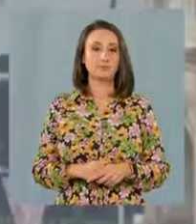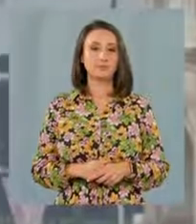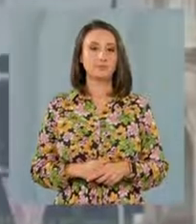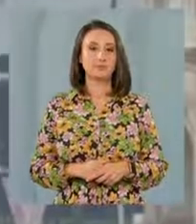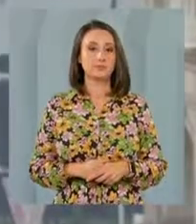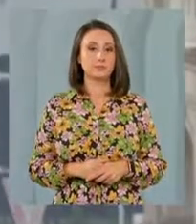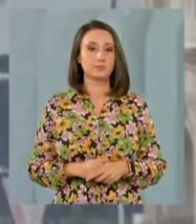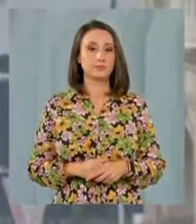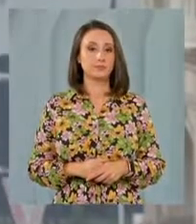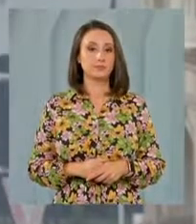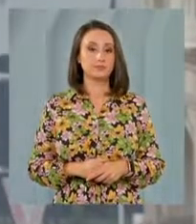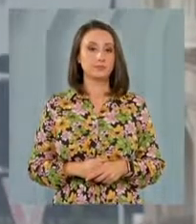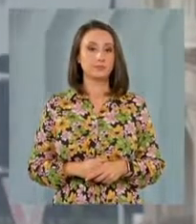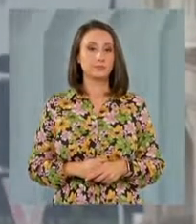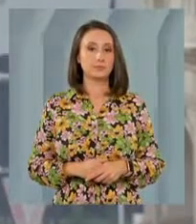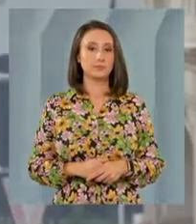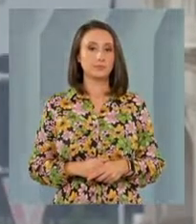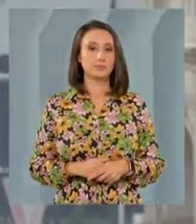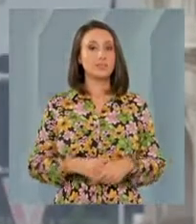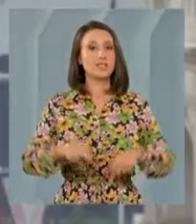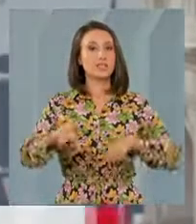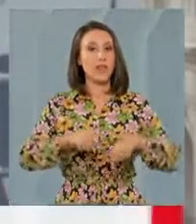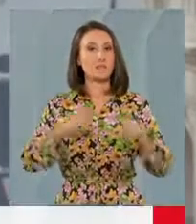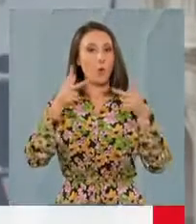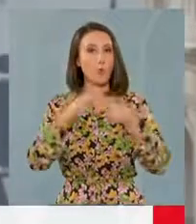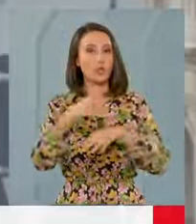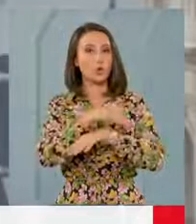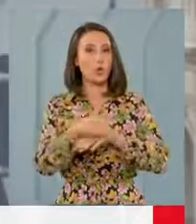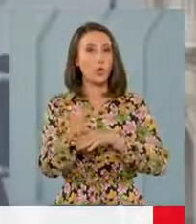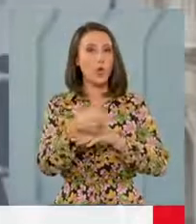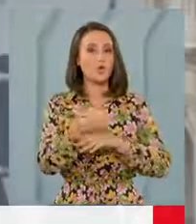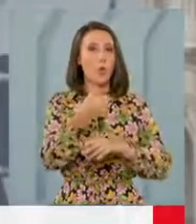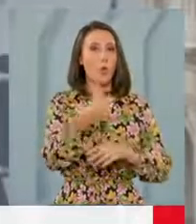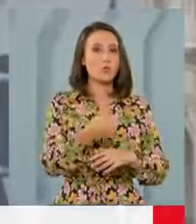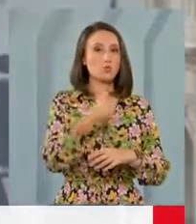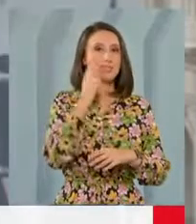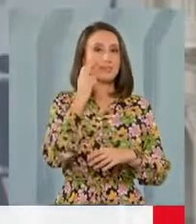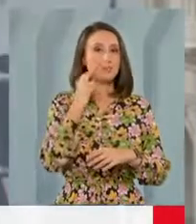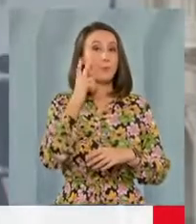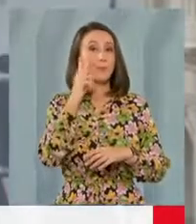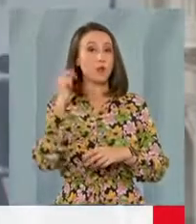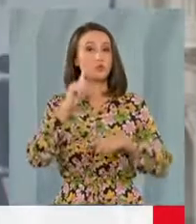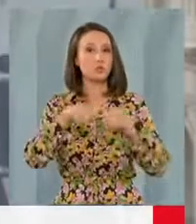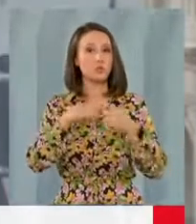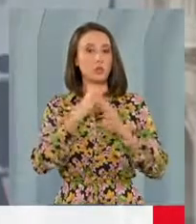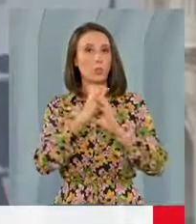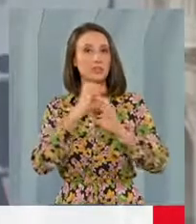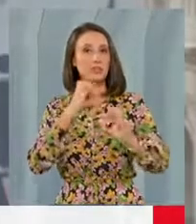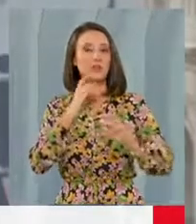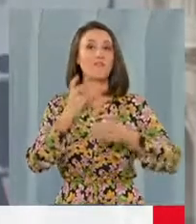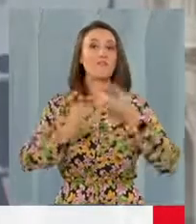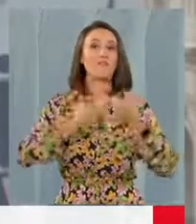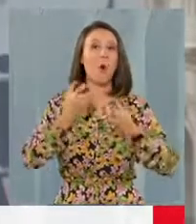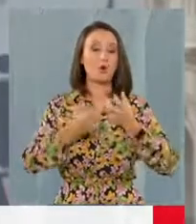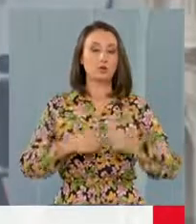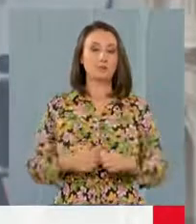intervenție de amploare în această dimineață traficul a fost oprit pe DN1 Sibiu Brașov După ce un tir a luat foc incendiu nu s a produs în timp ce